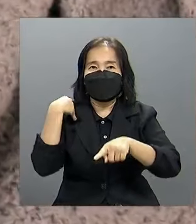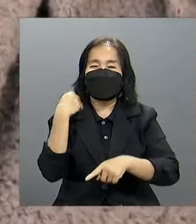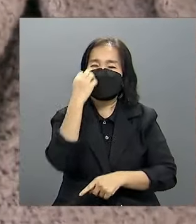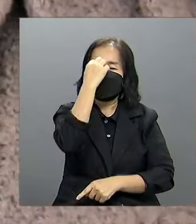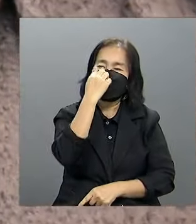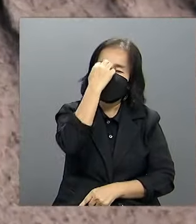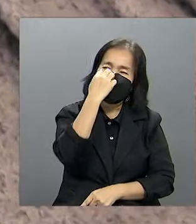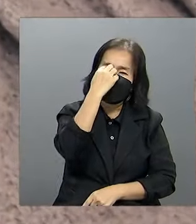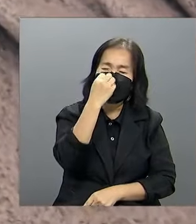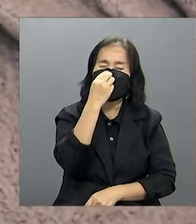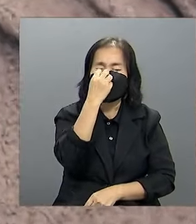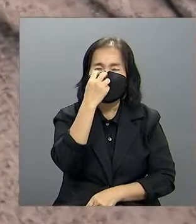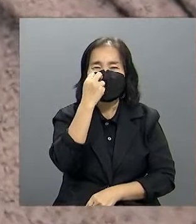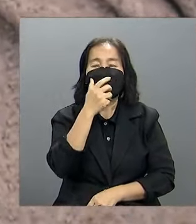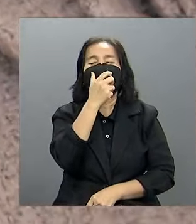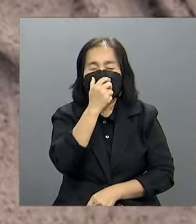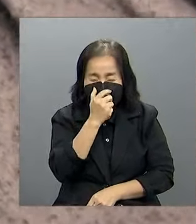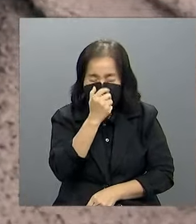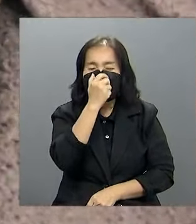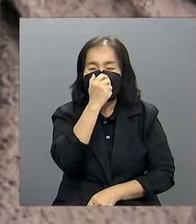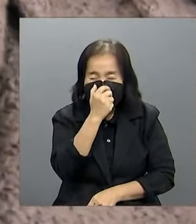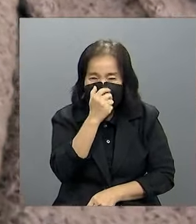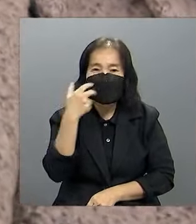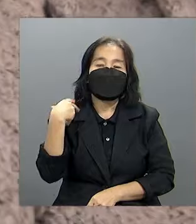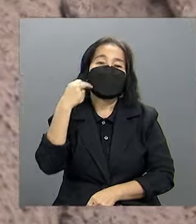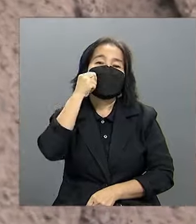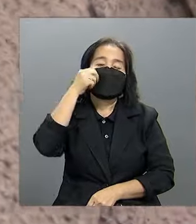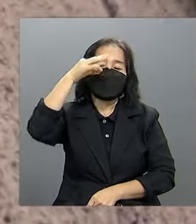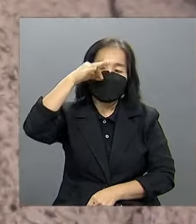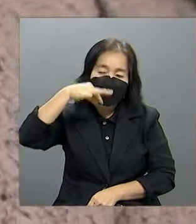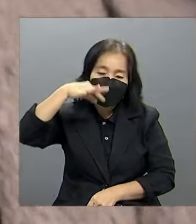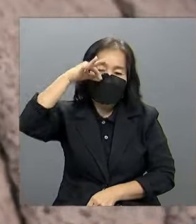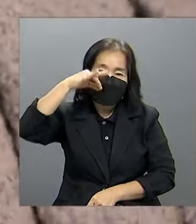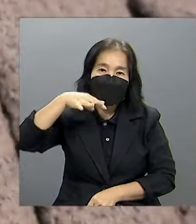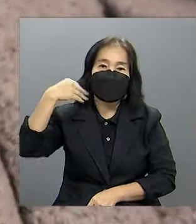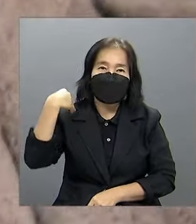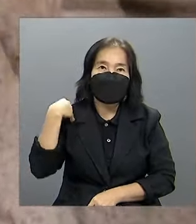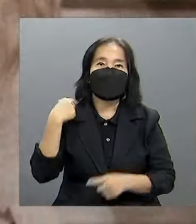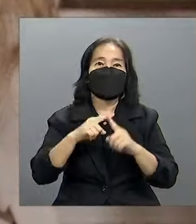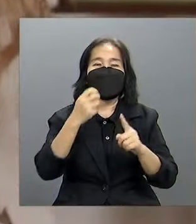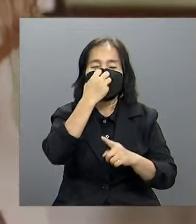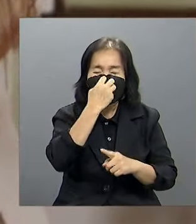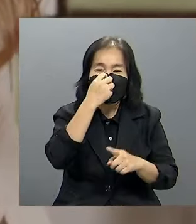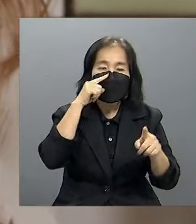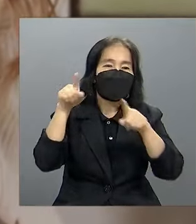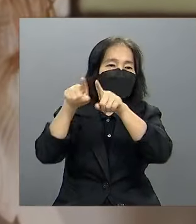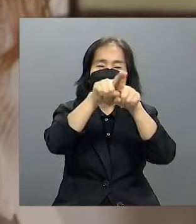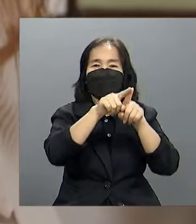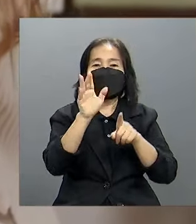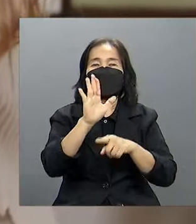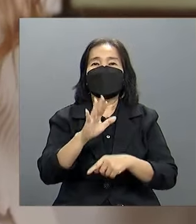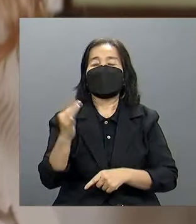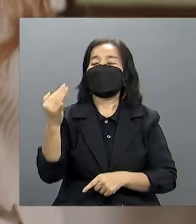จามหรือว่ามีน้ำมูกไหลแต่ว่ามันก็ไม่จำเป็นว่าทุกคนจะมีอาการทั้งหมดทั้งมวลทั้ง4อย่างนี้อย่างเงี้ยค่ะห